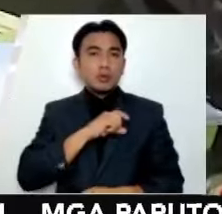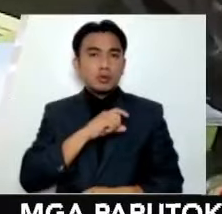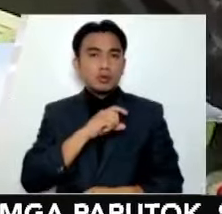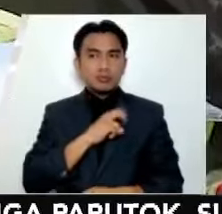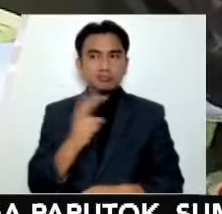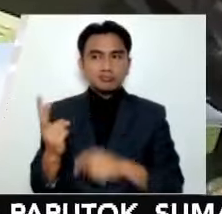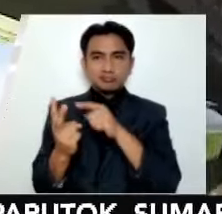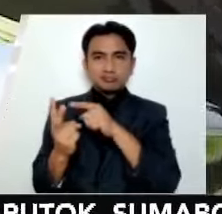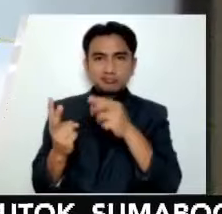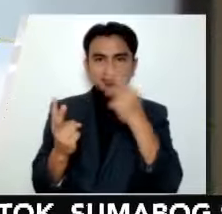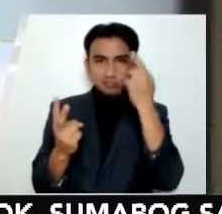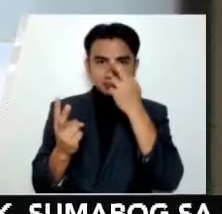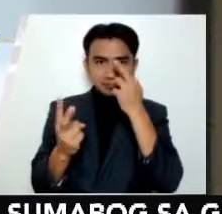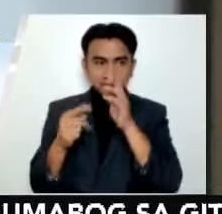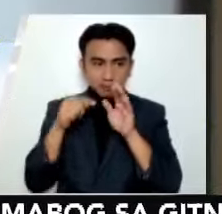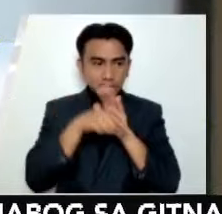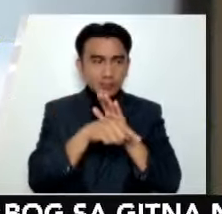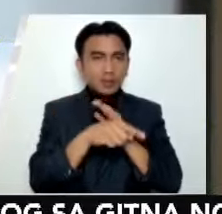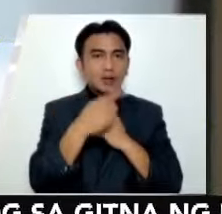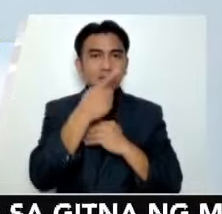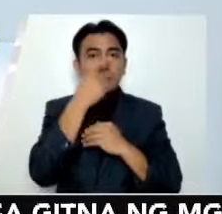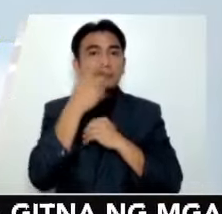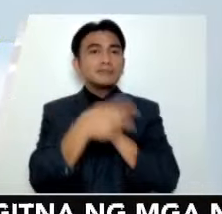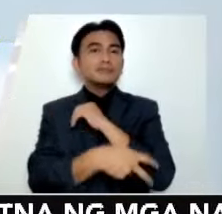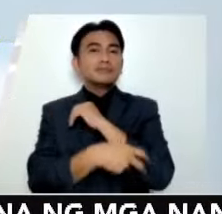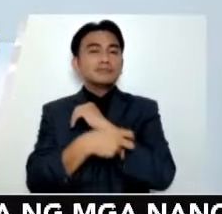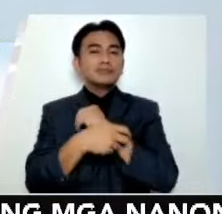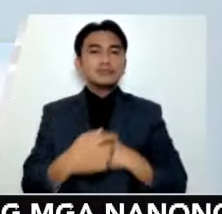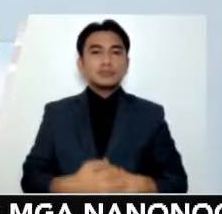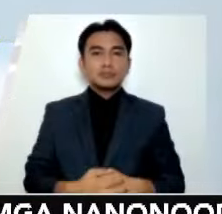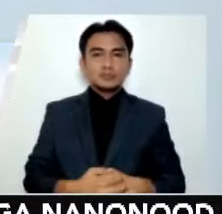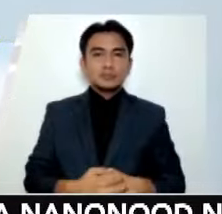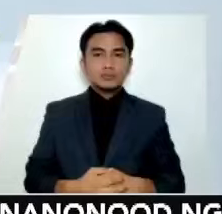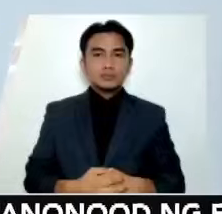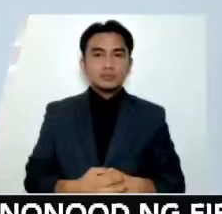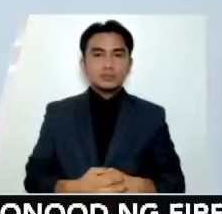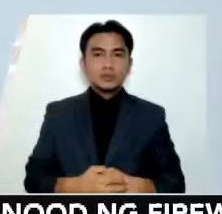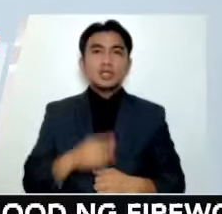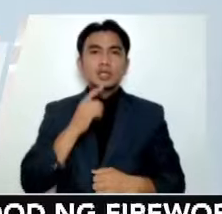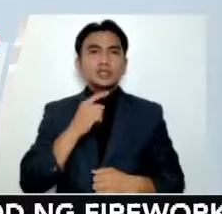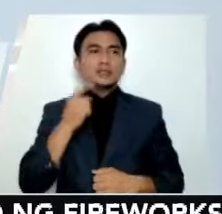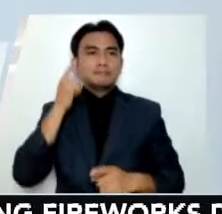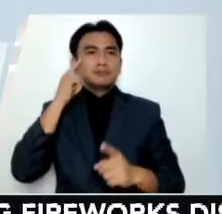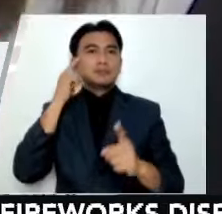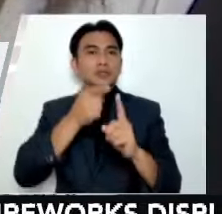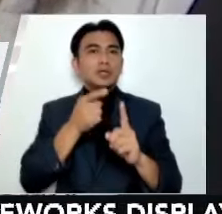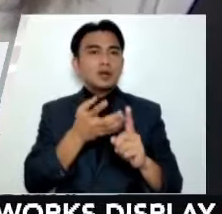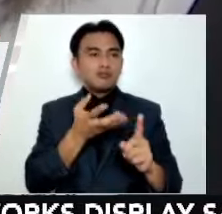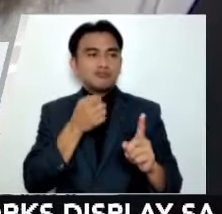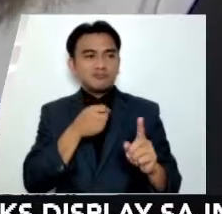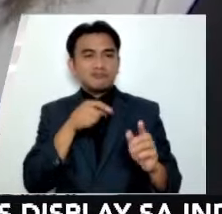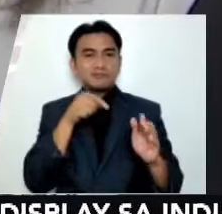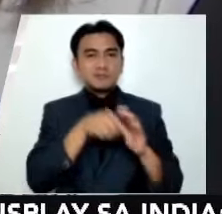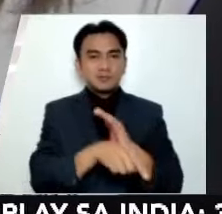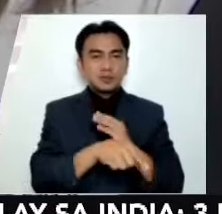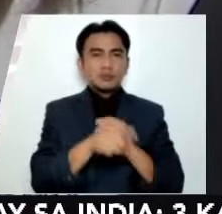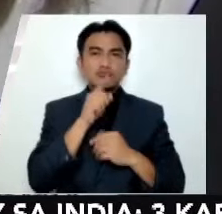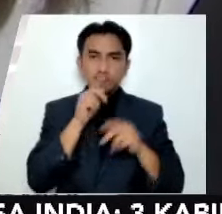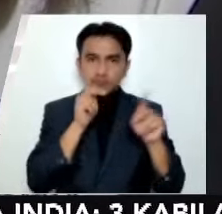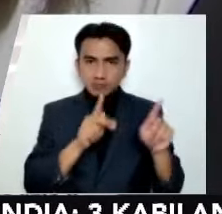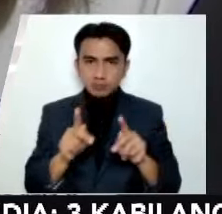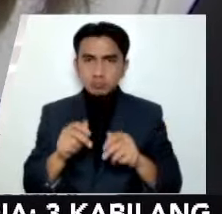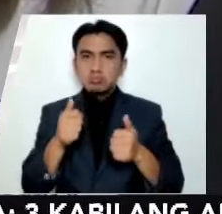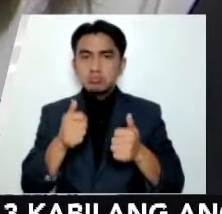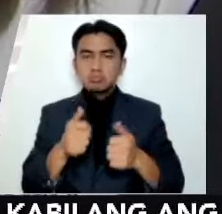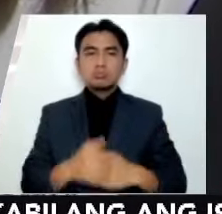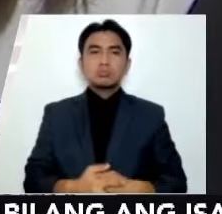sa pagpatay kay Ruby. Tatlo po sila na nagplano. Tinarget po talaga. They have planned it. It is premeditated. Nasa kusina ako.